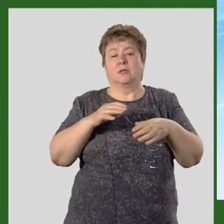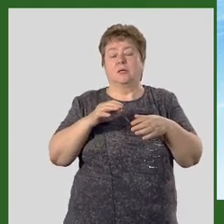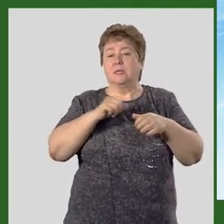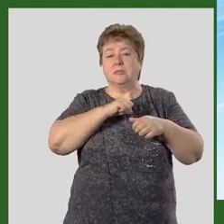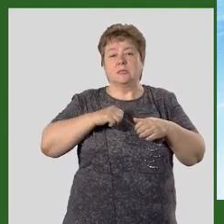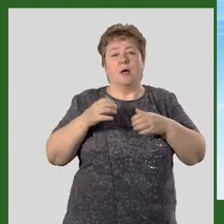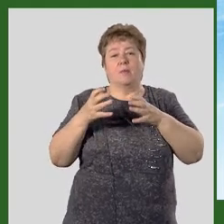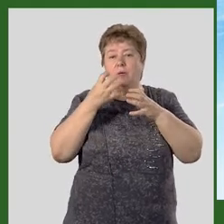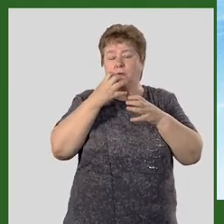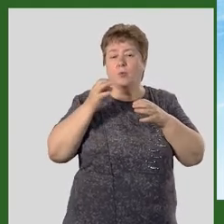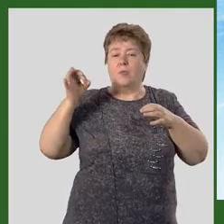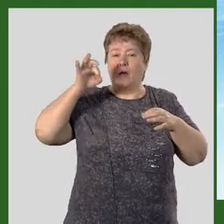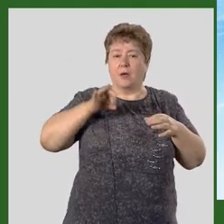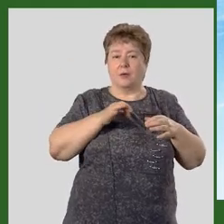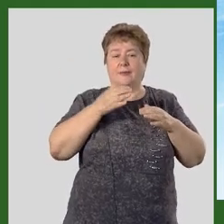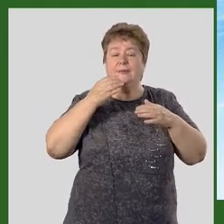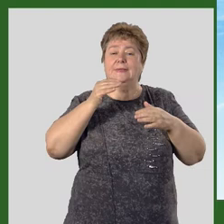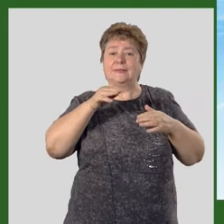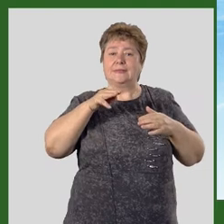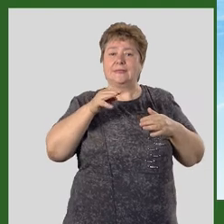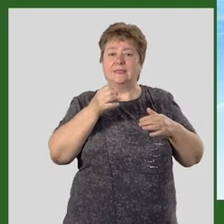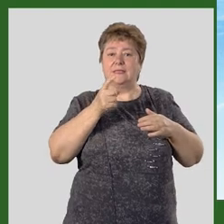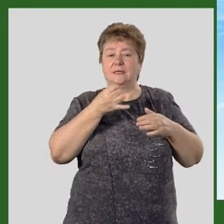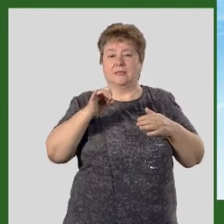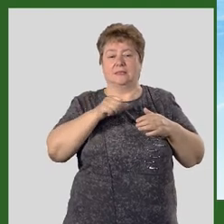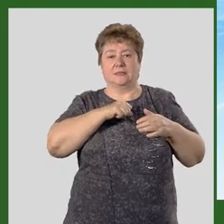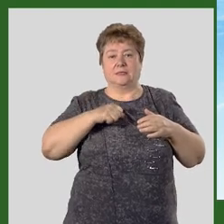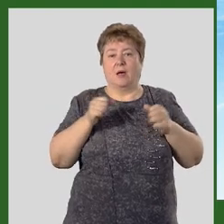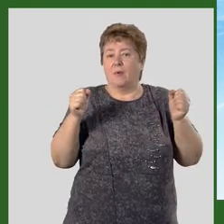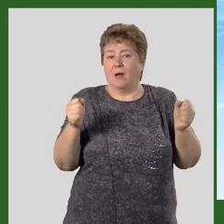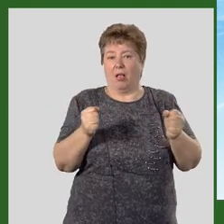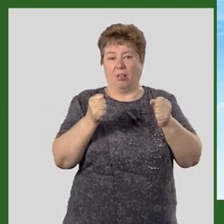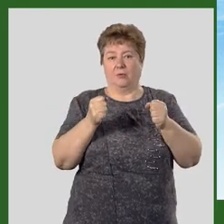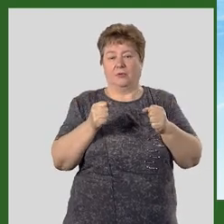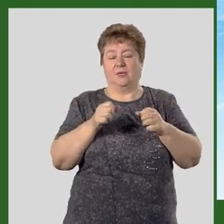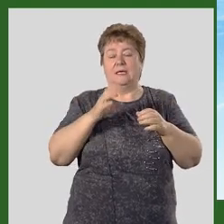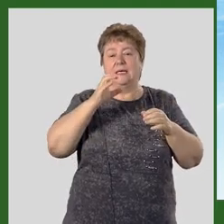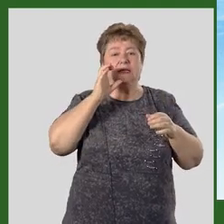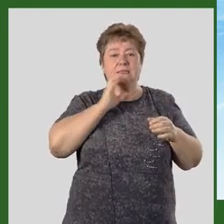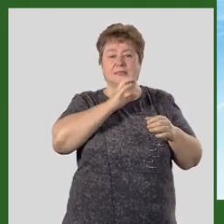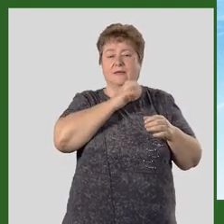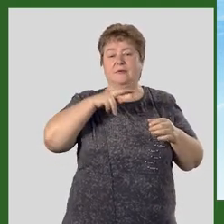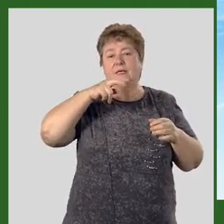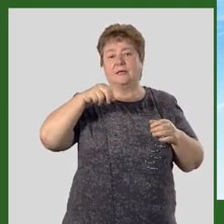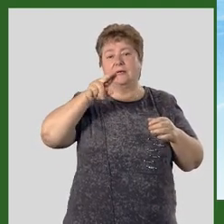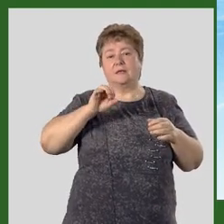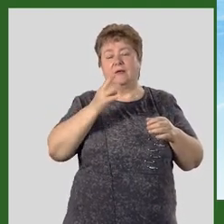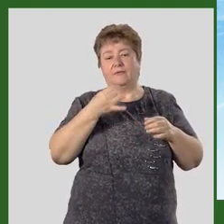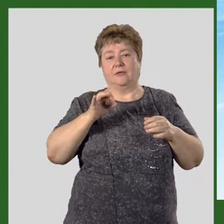Самый теплый из океанов – Тихий, а самый холодный – Северный